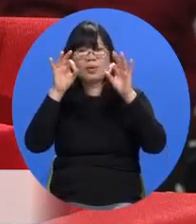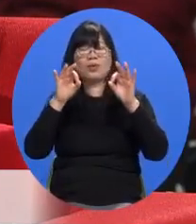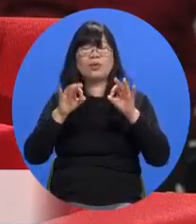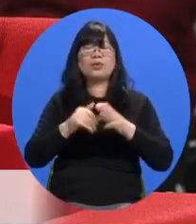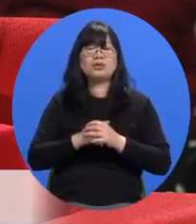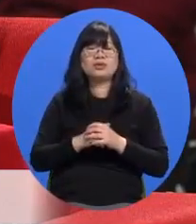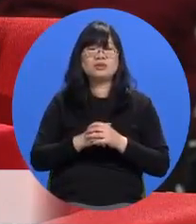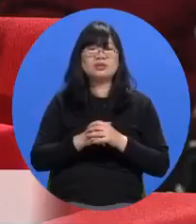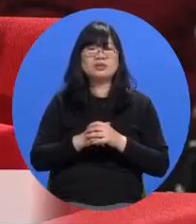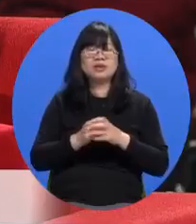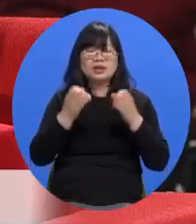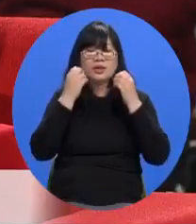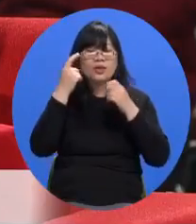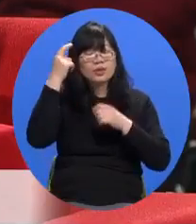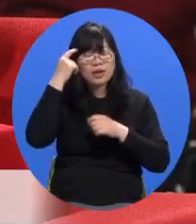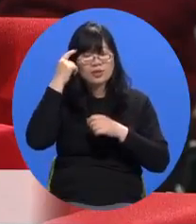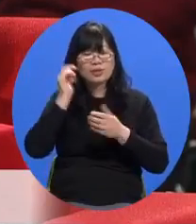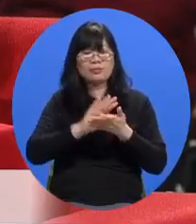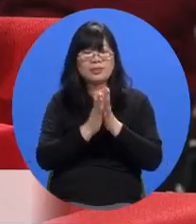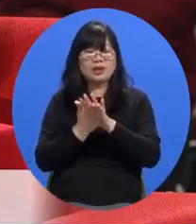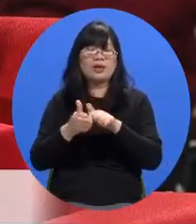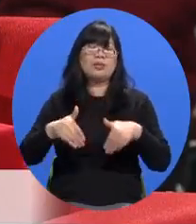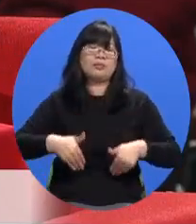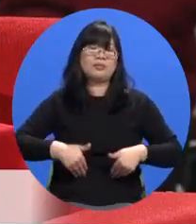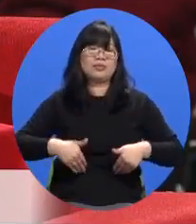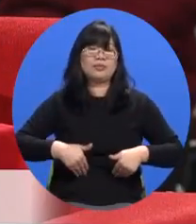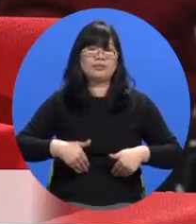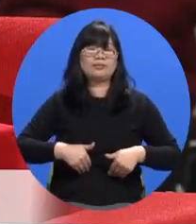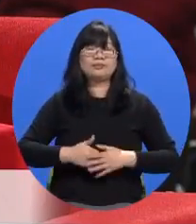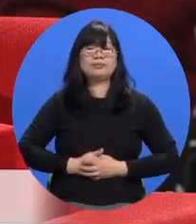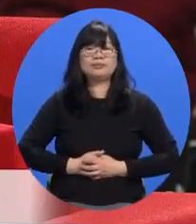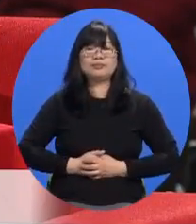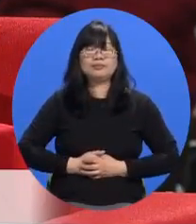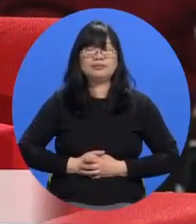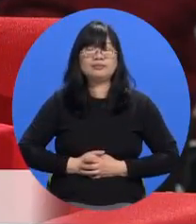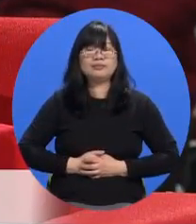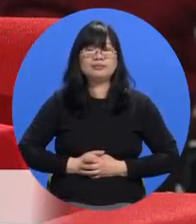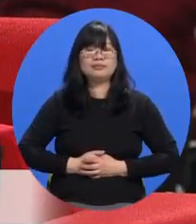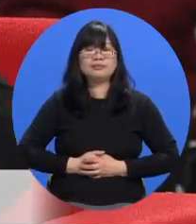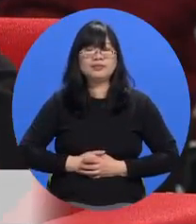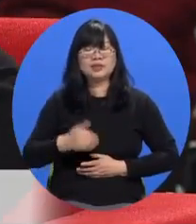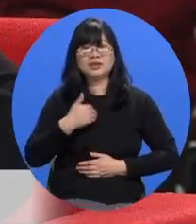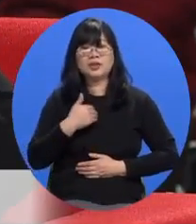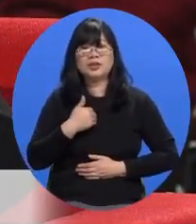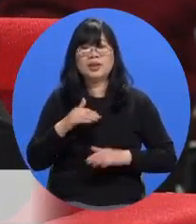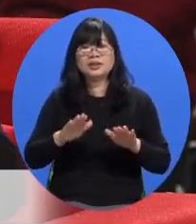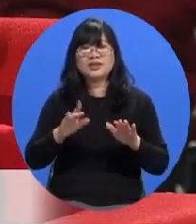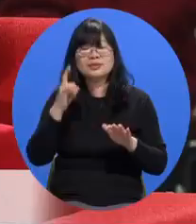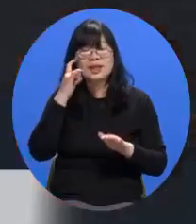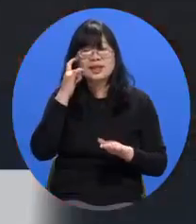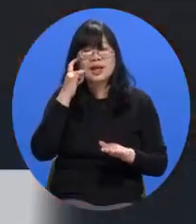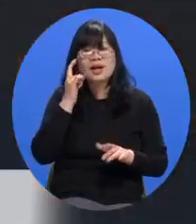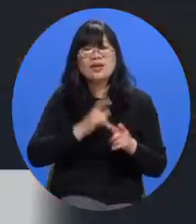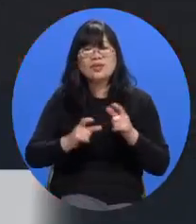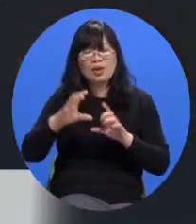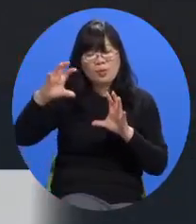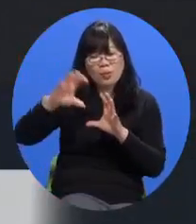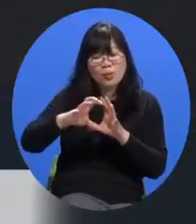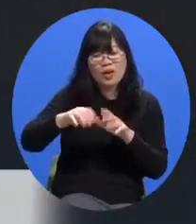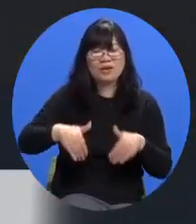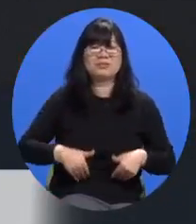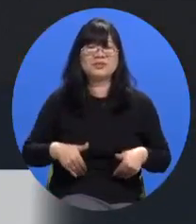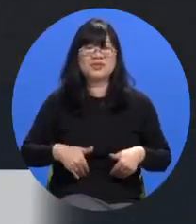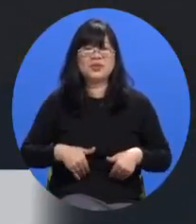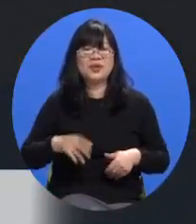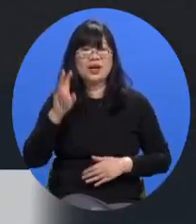그런 새로운 사고의 전환도 필요하다 네. 하는 생각도 해봅니다. 아마 저희가 이제 좀 생각을 이렇게 더 모아가야 될